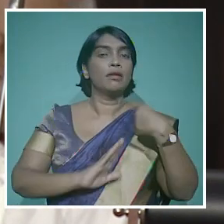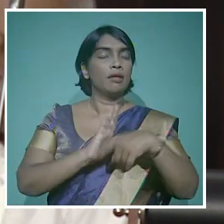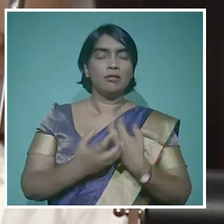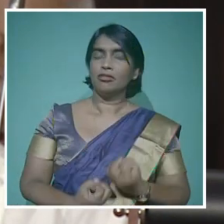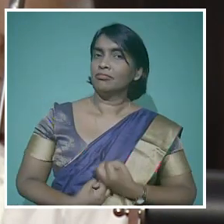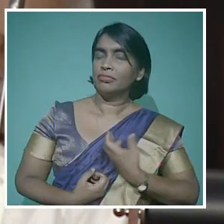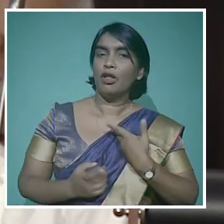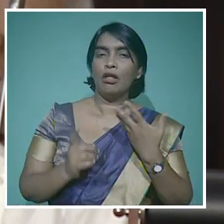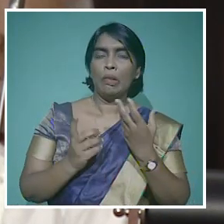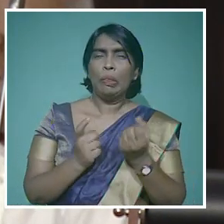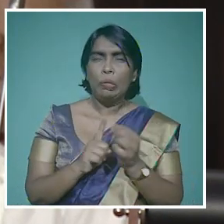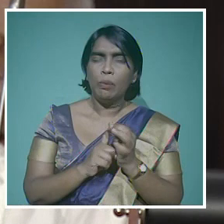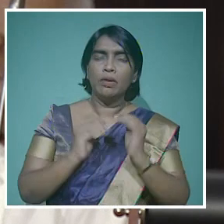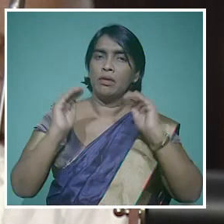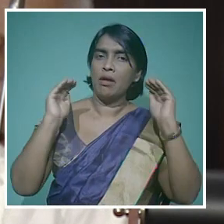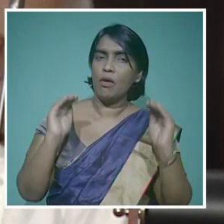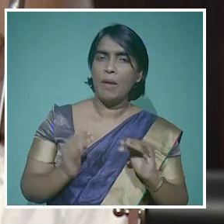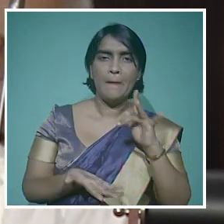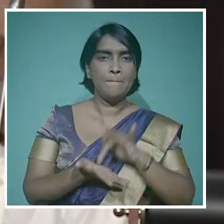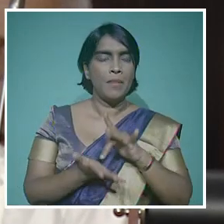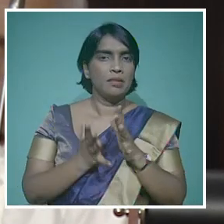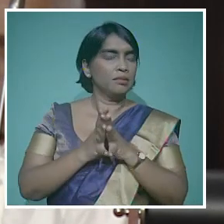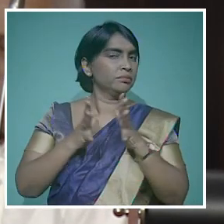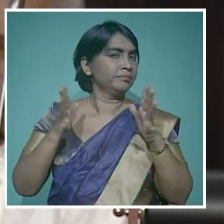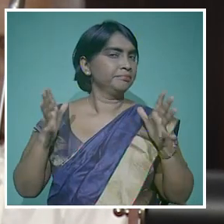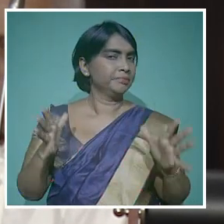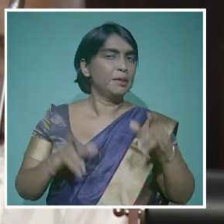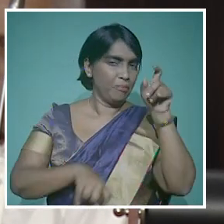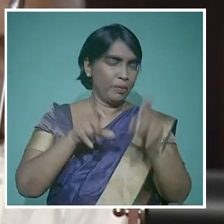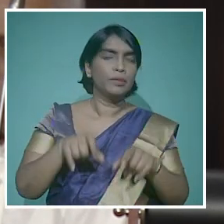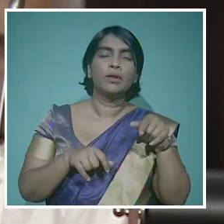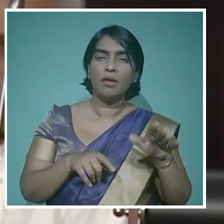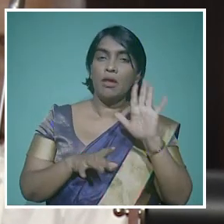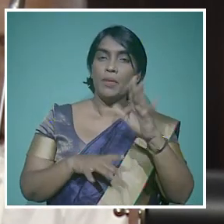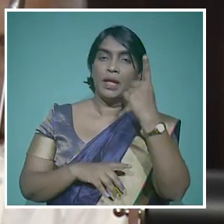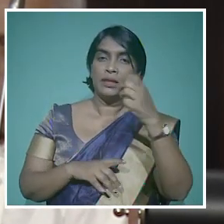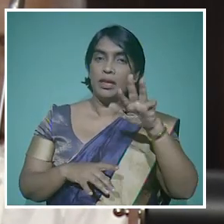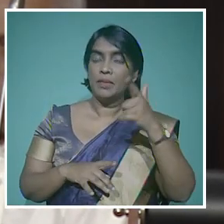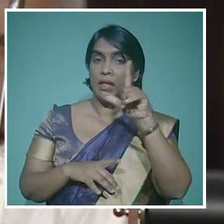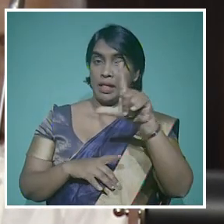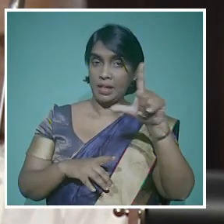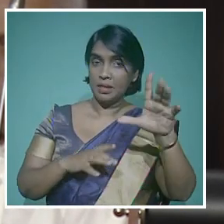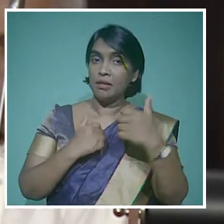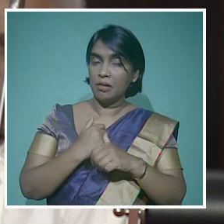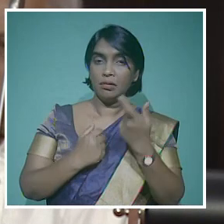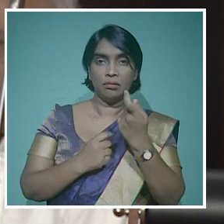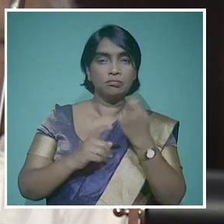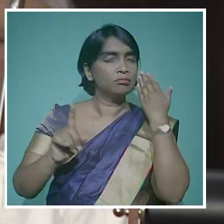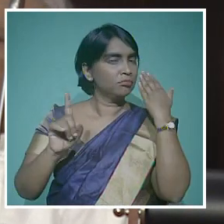පිබිදුණු දුක්පත්කම අඩු වුණා. මධ්‍යම පන්තිය පුළුල් වුණා. නමුත් 1977 නිර්මාණය කළ ආර්ථික